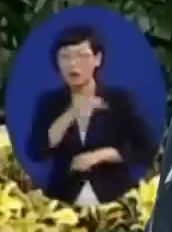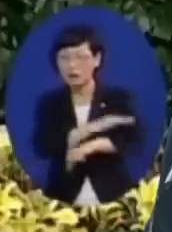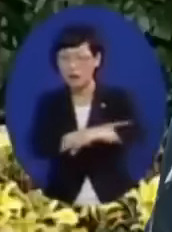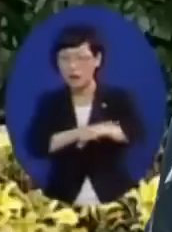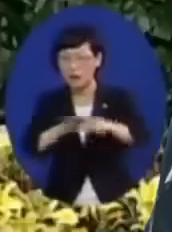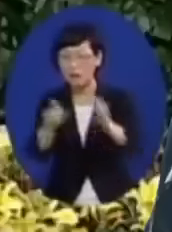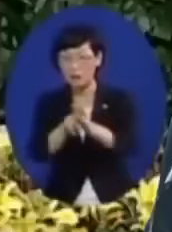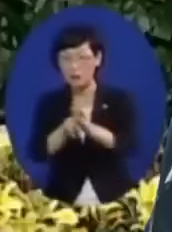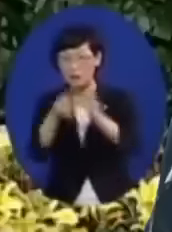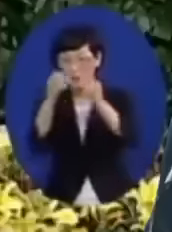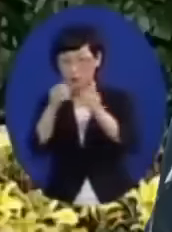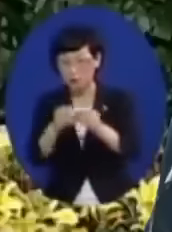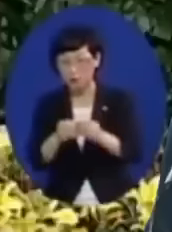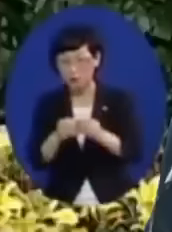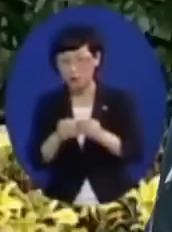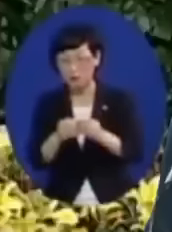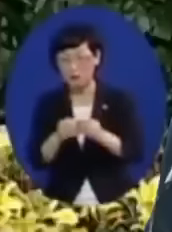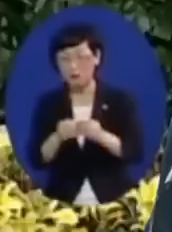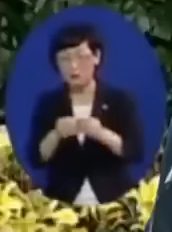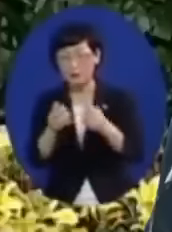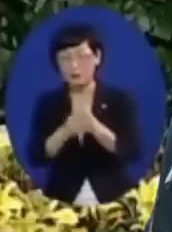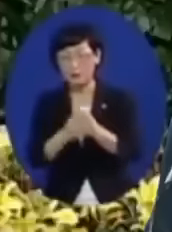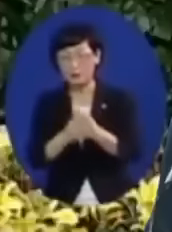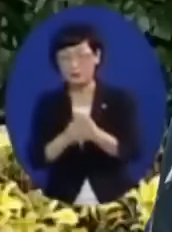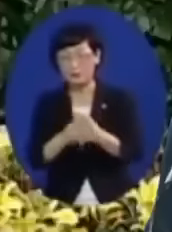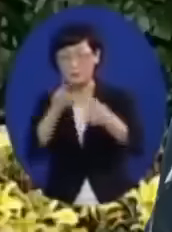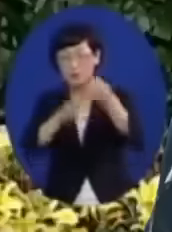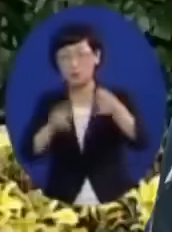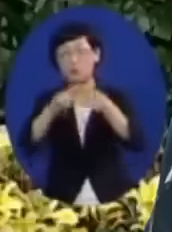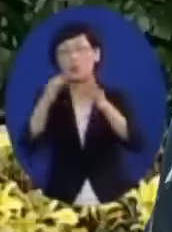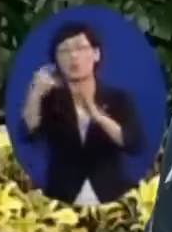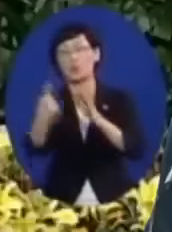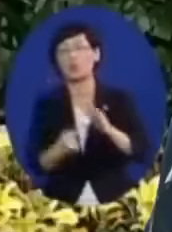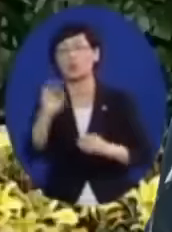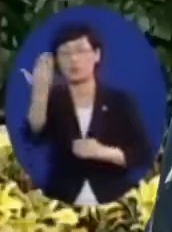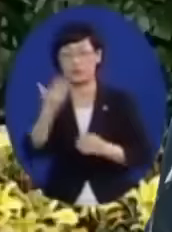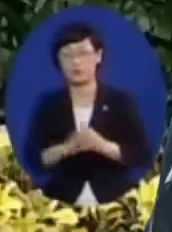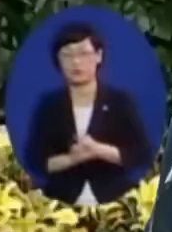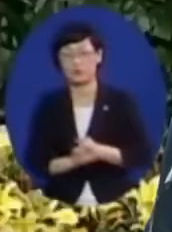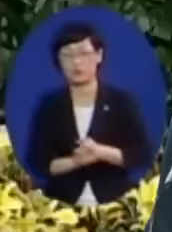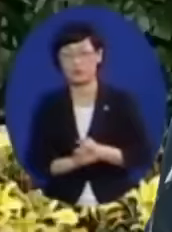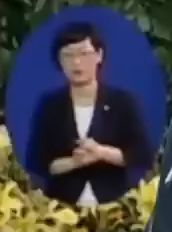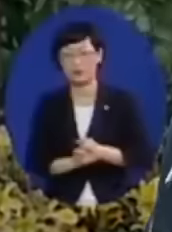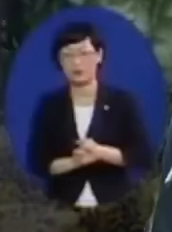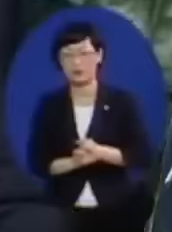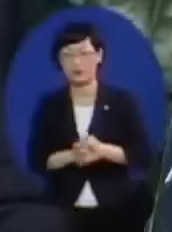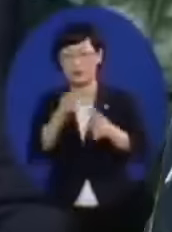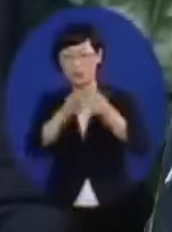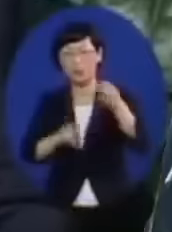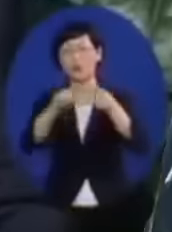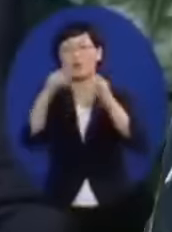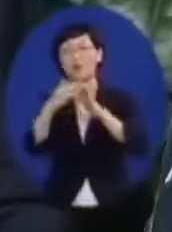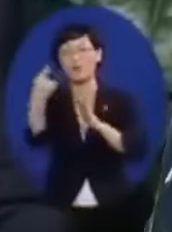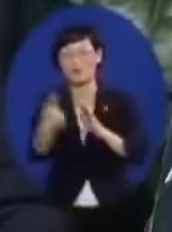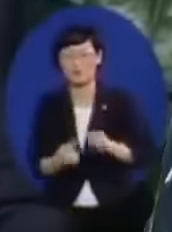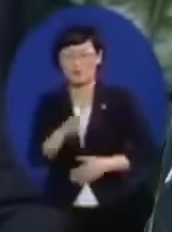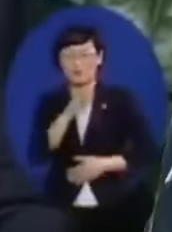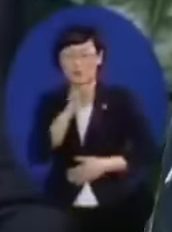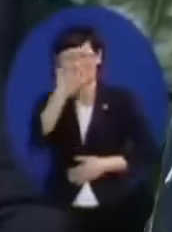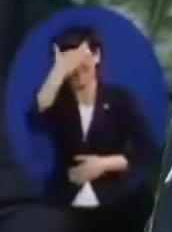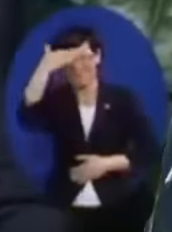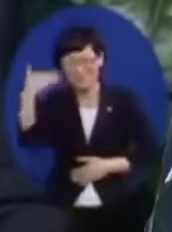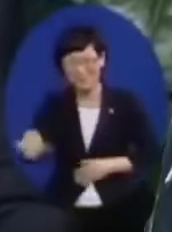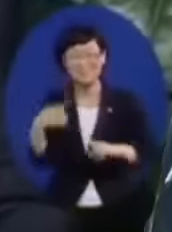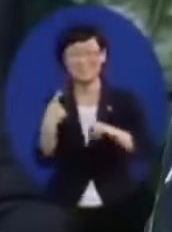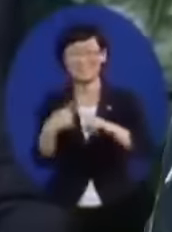불렀습니다. 그리고 우리 교회에 출석하게 된 것입니다. 우리 교회에 출석하는 거 참 다행인 줄